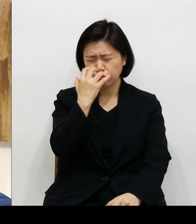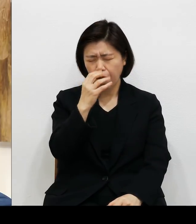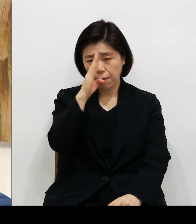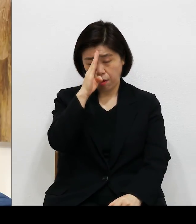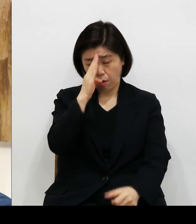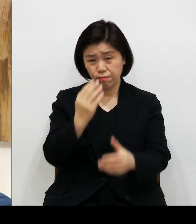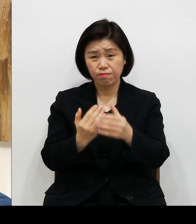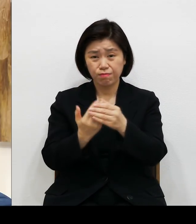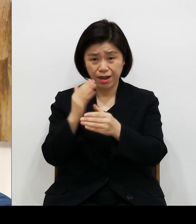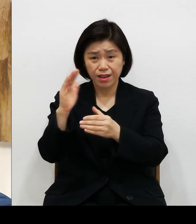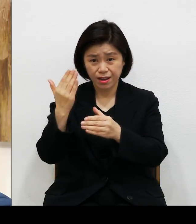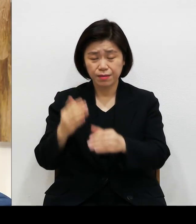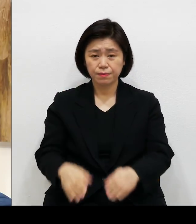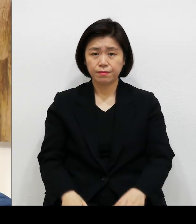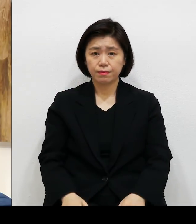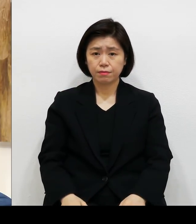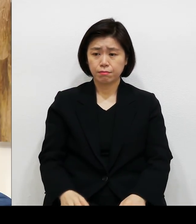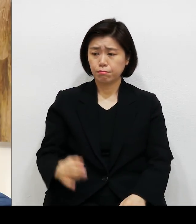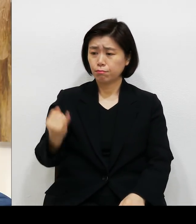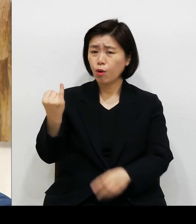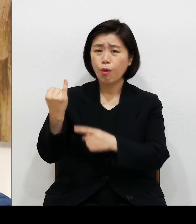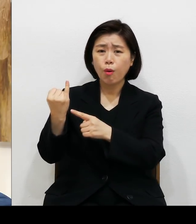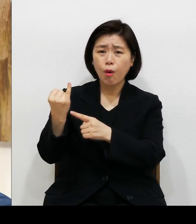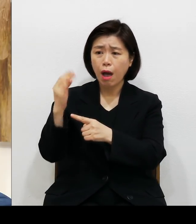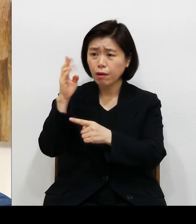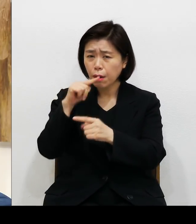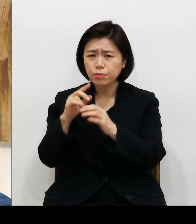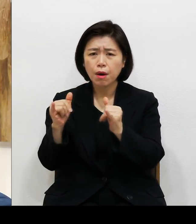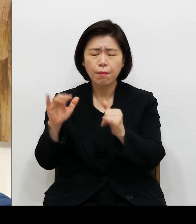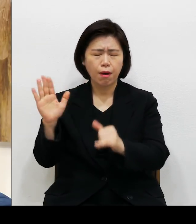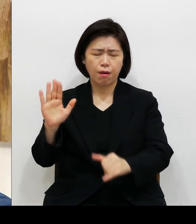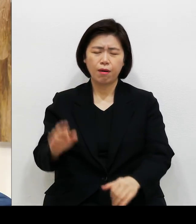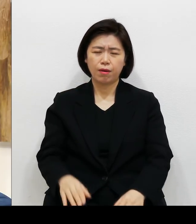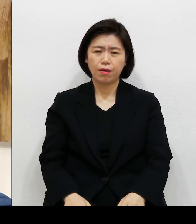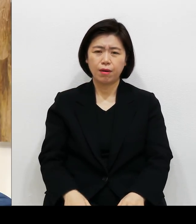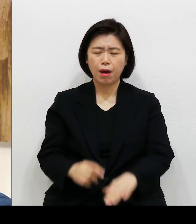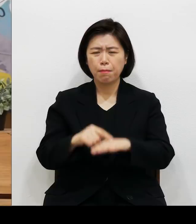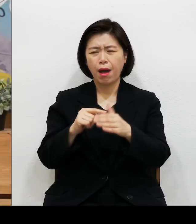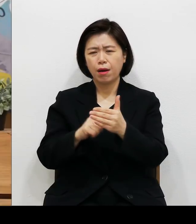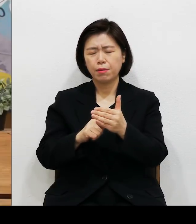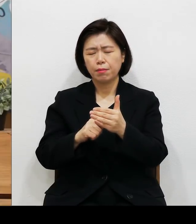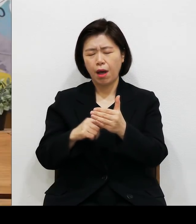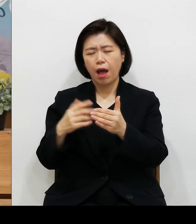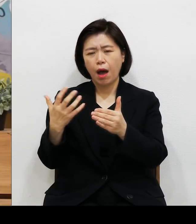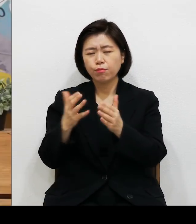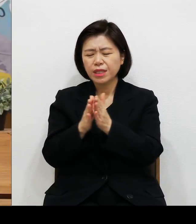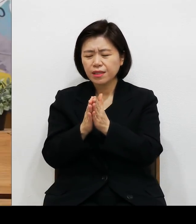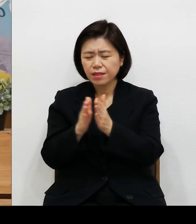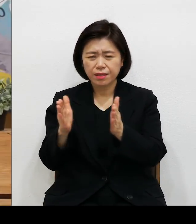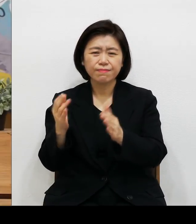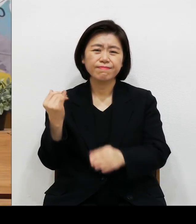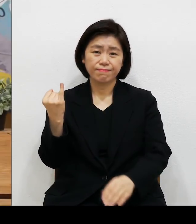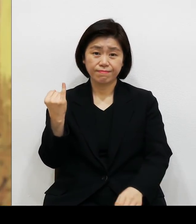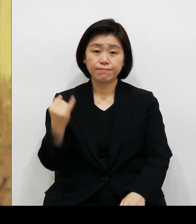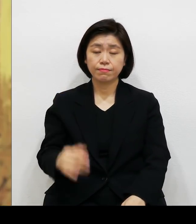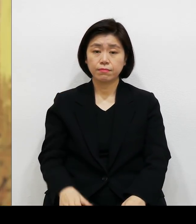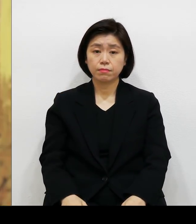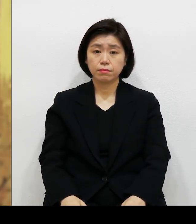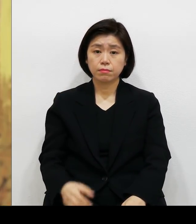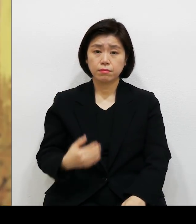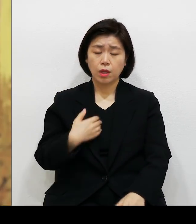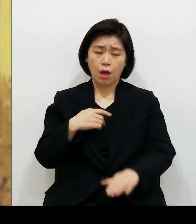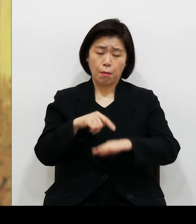얻으셨던 것 같고, 네. 사람이 뭐 나쁘거나 그런 게 아니라 너무 아팠던 것 같아요. 그때 예. 마음적으로. 그래서 저도